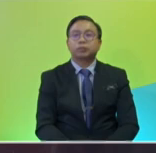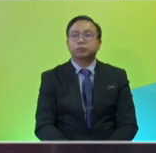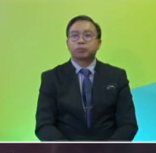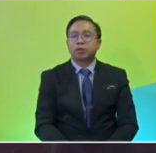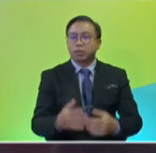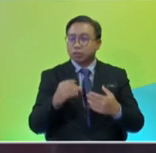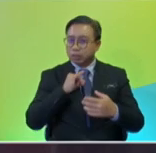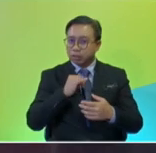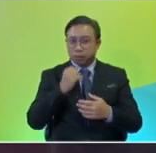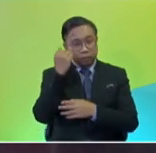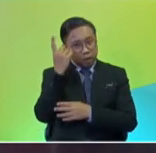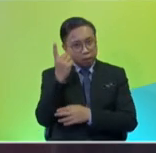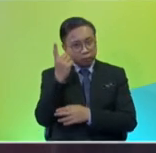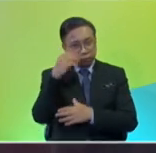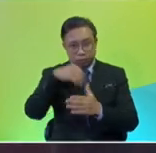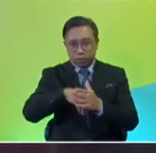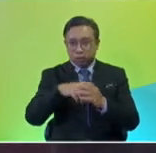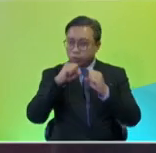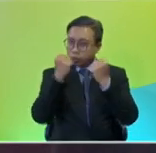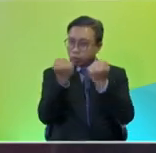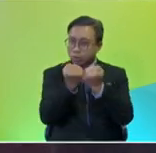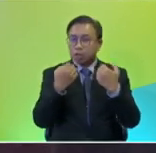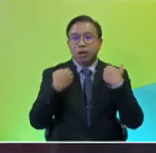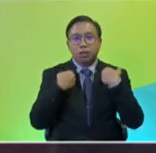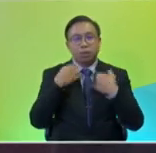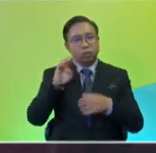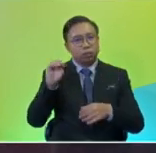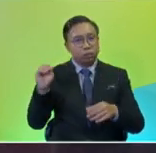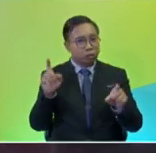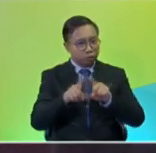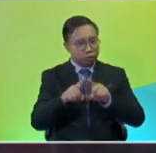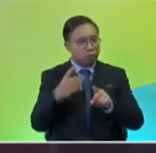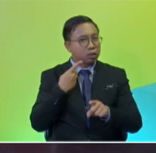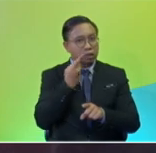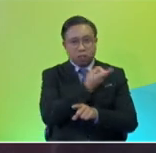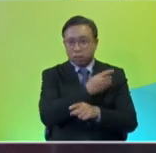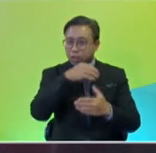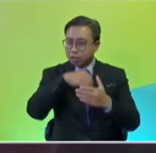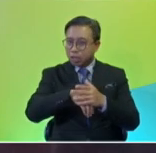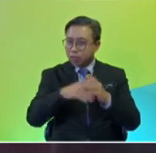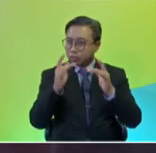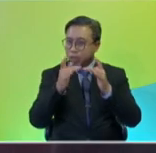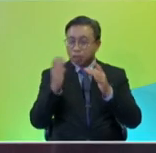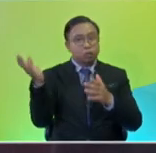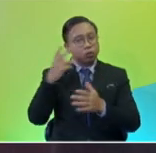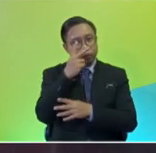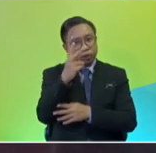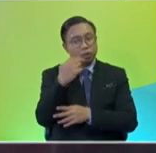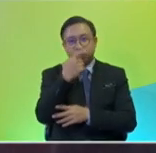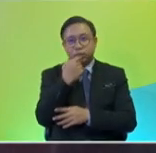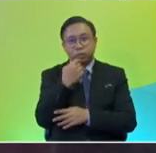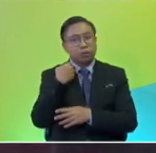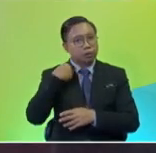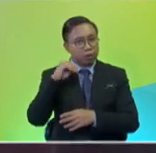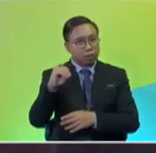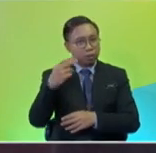saya faham bukan kita berdua saja dalam studio, kita juga ada mereka yang akan bersama kita dalam talian. Jom kita tengok siapa mereka. Hai semua.